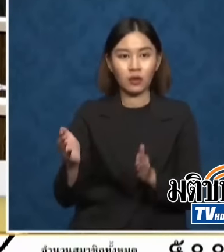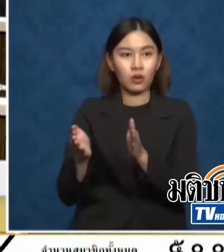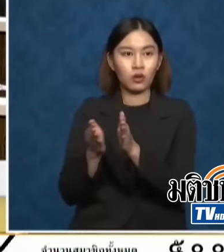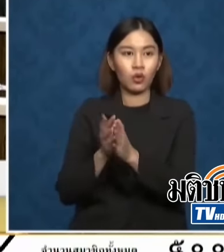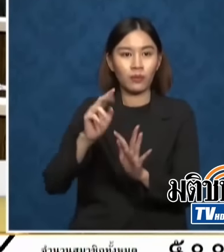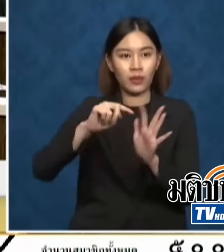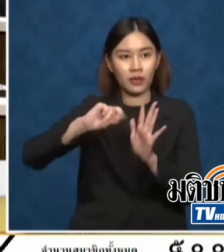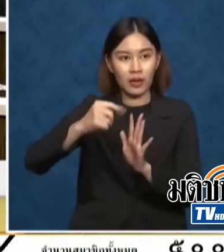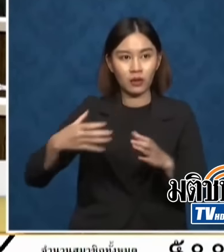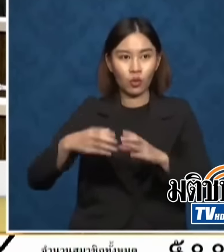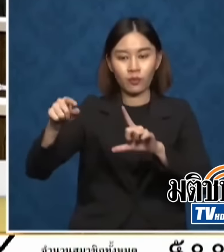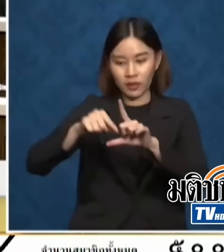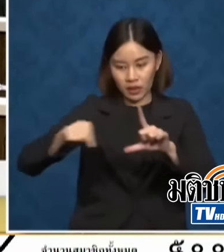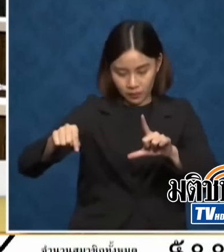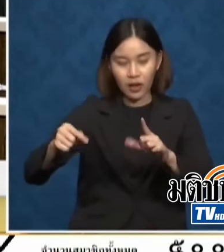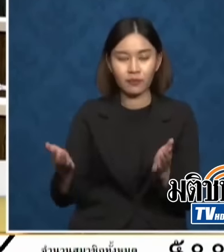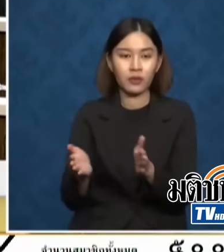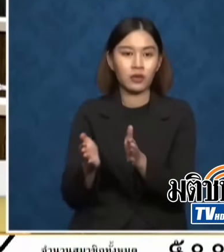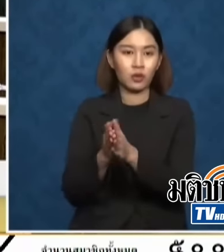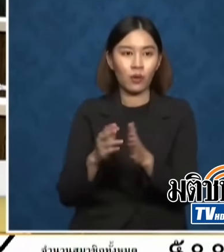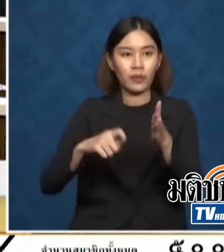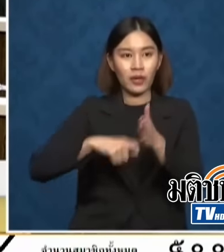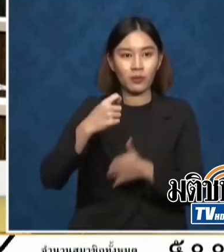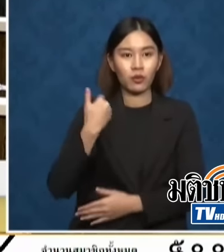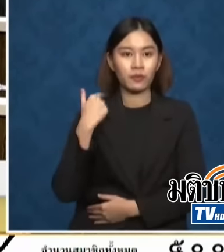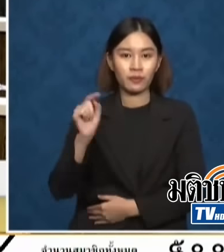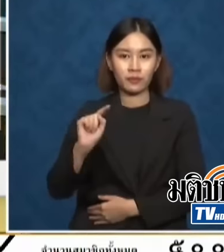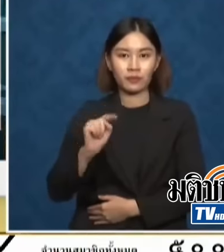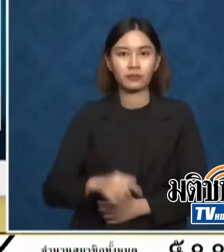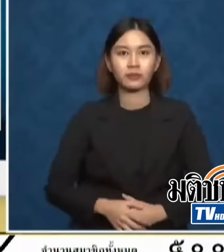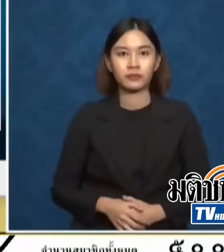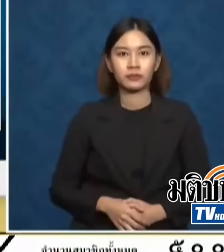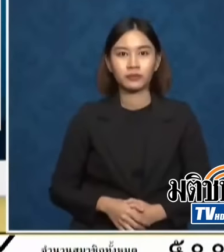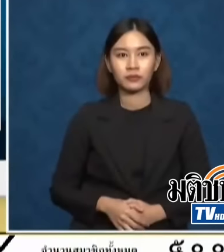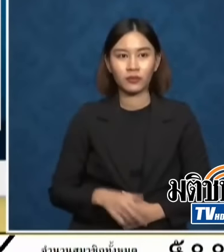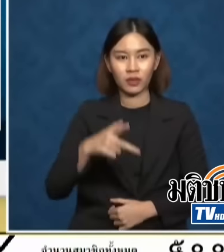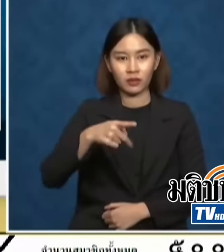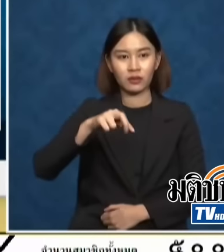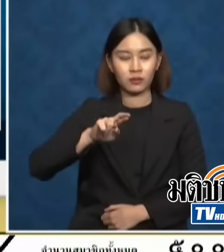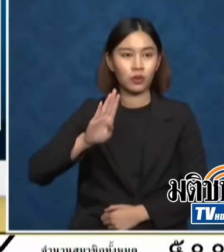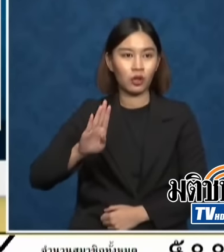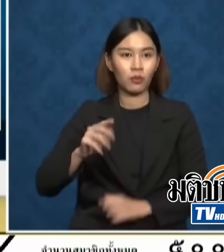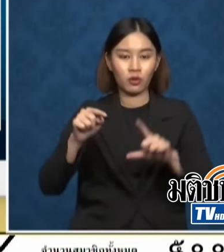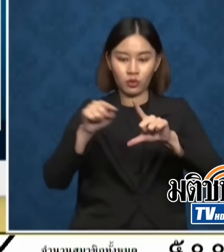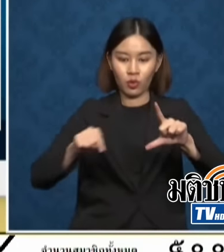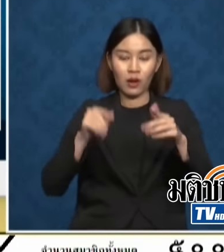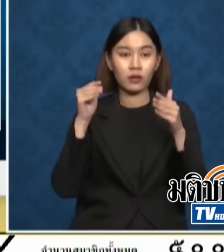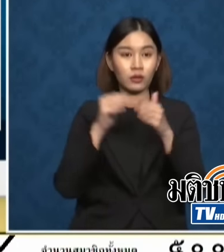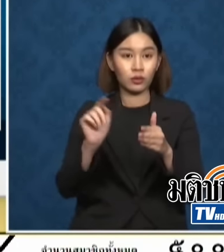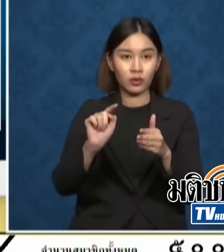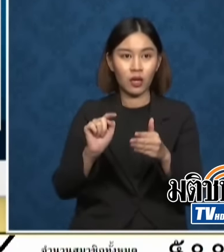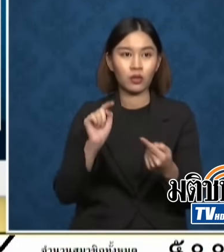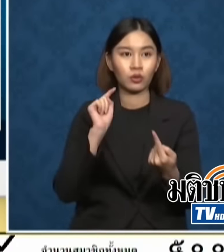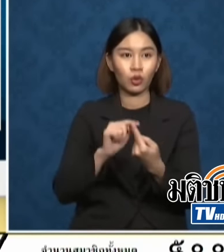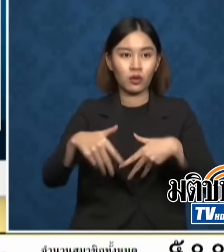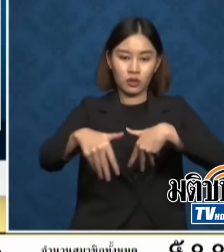างของพรรคก้าวไกลเข้าไปด้วยเหตุผลดังต่อไปนี้ครับท่านประธานพรบของพรรคก้าวไกลเน้นอยู่ที่การ